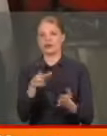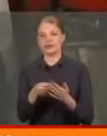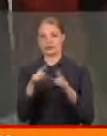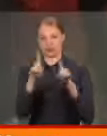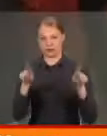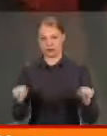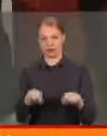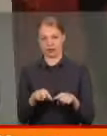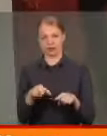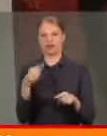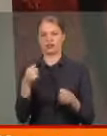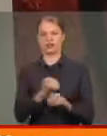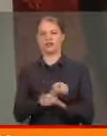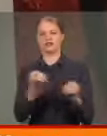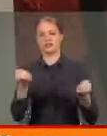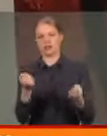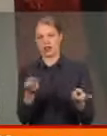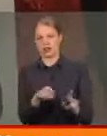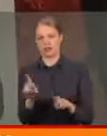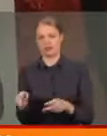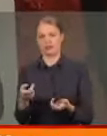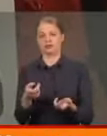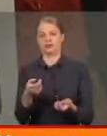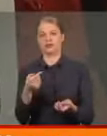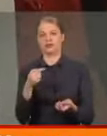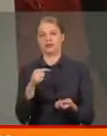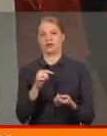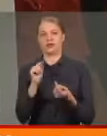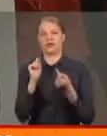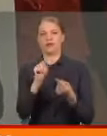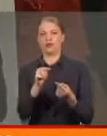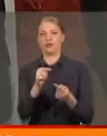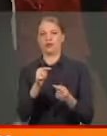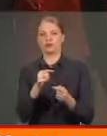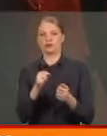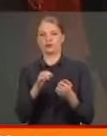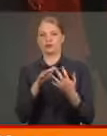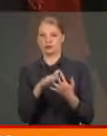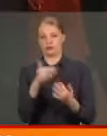картини. Розривні снаряди бронебойні, от видите,